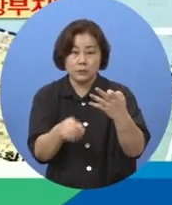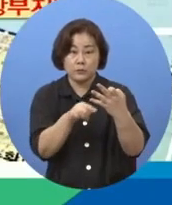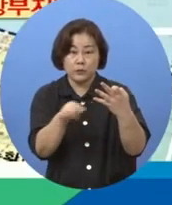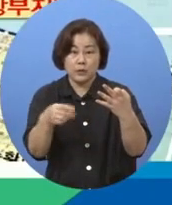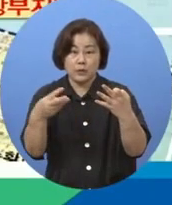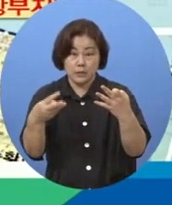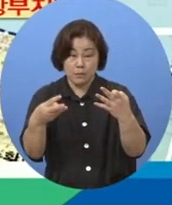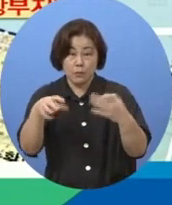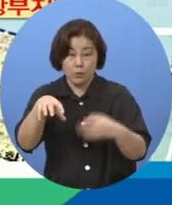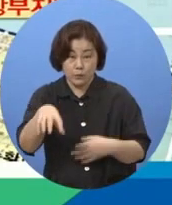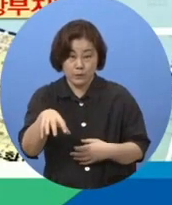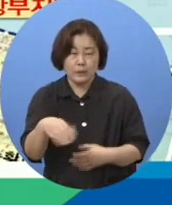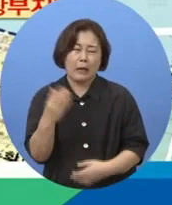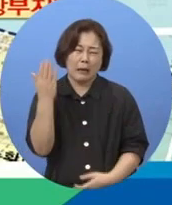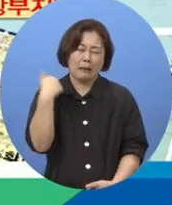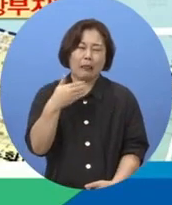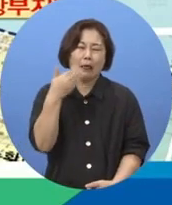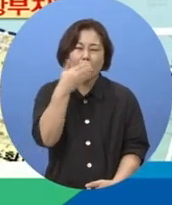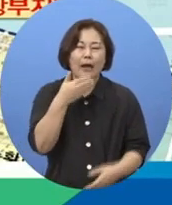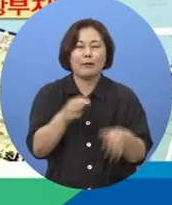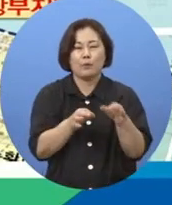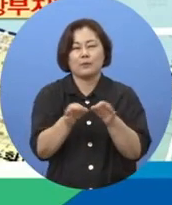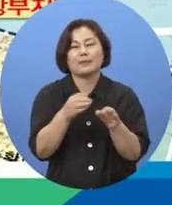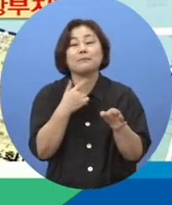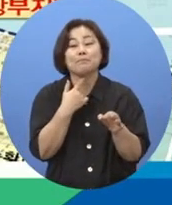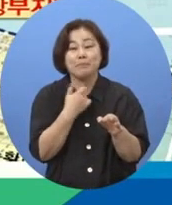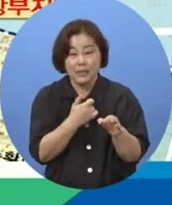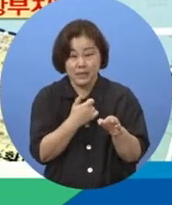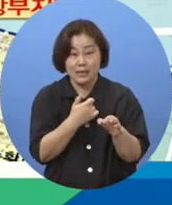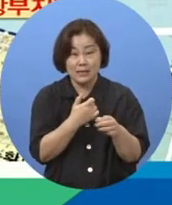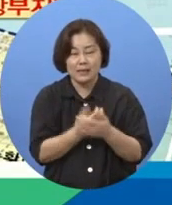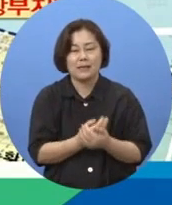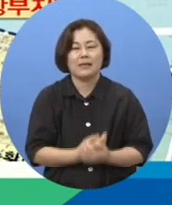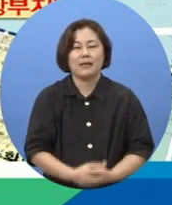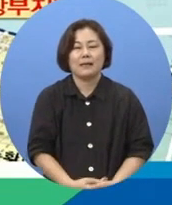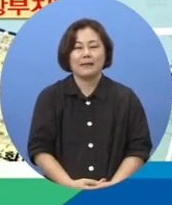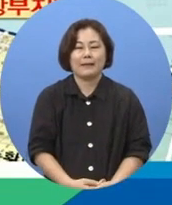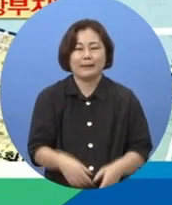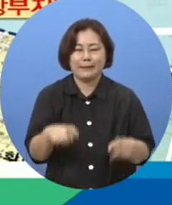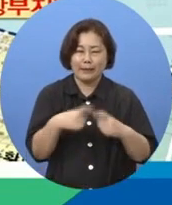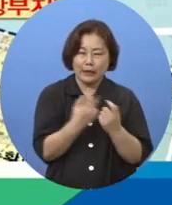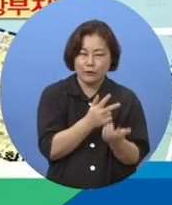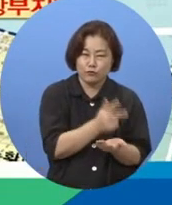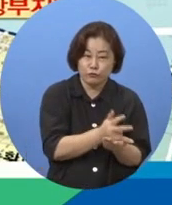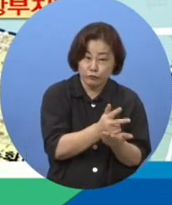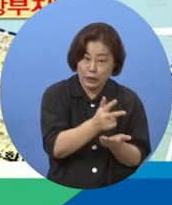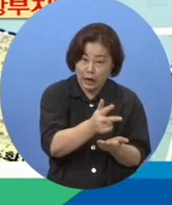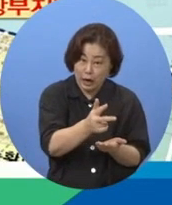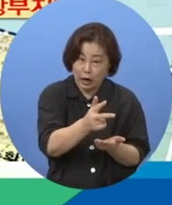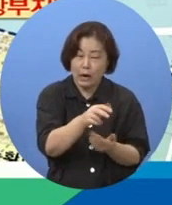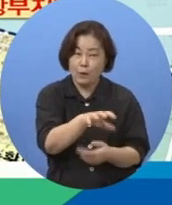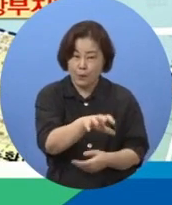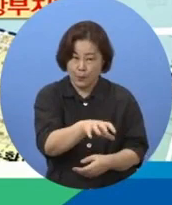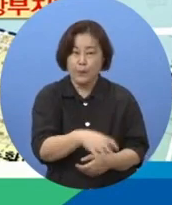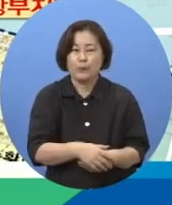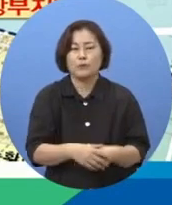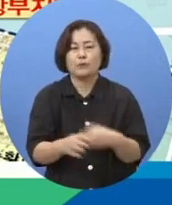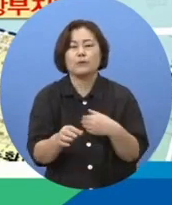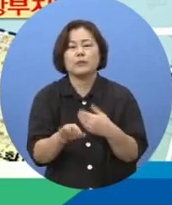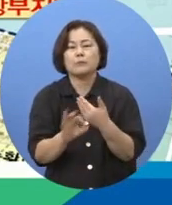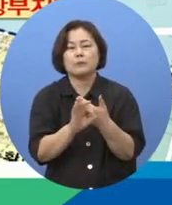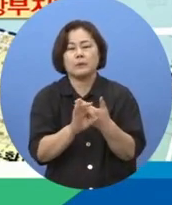가리봉 시장 부지로 고물상 사설 주차장 등 임시 사용이 되고